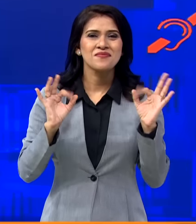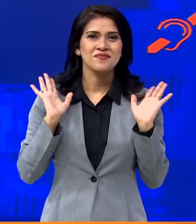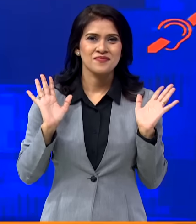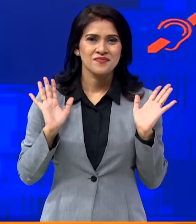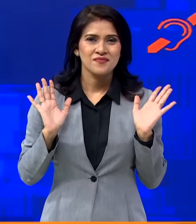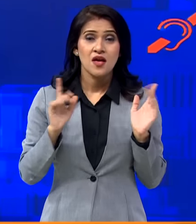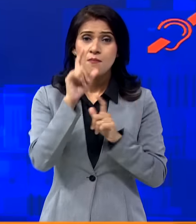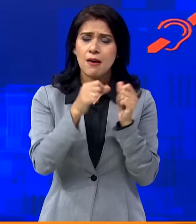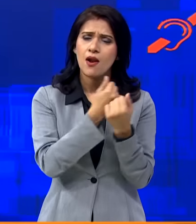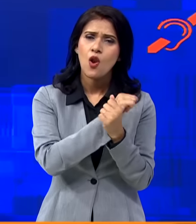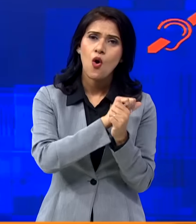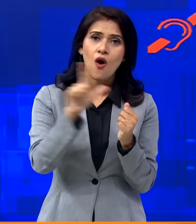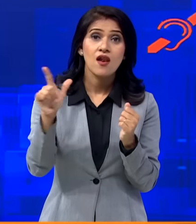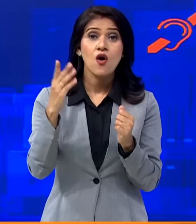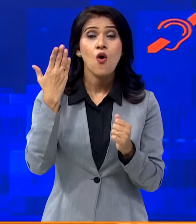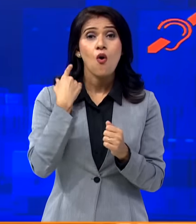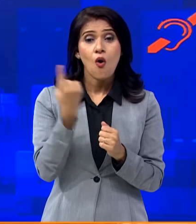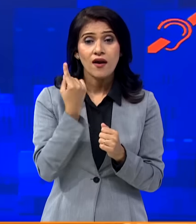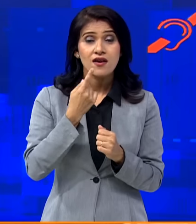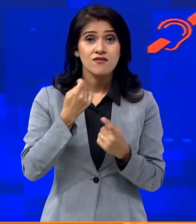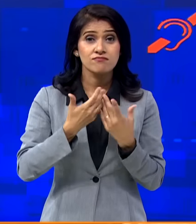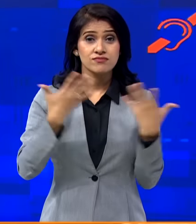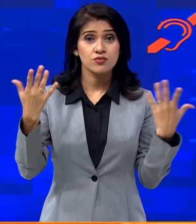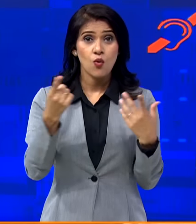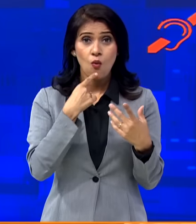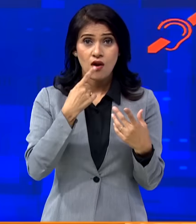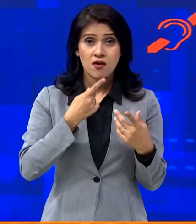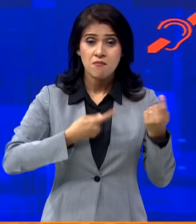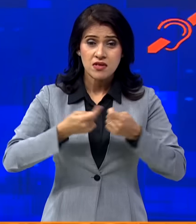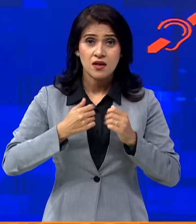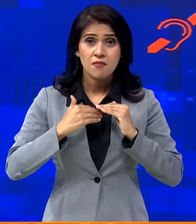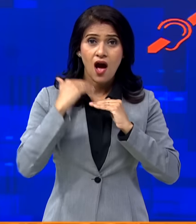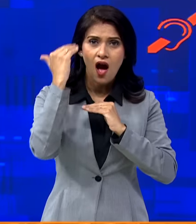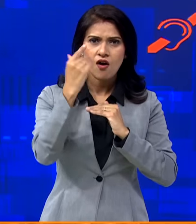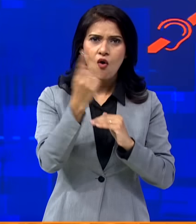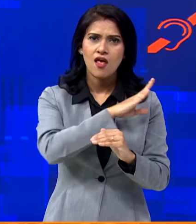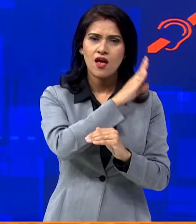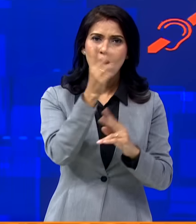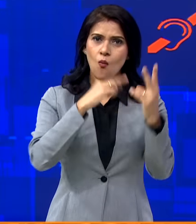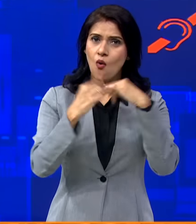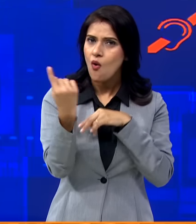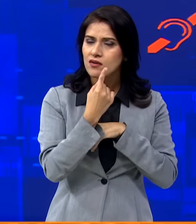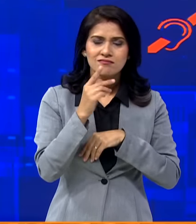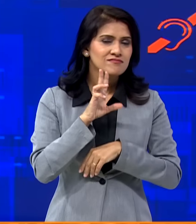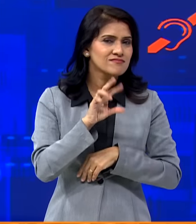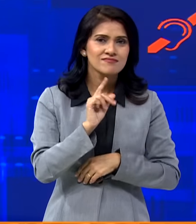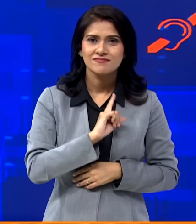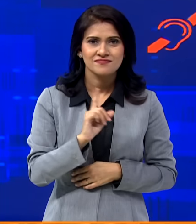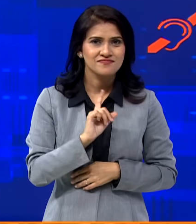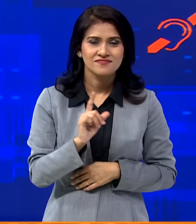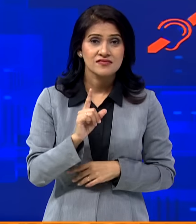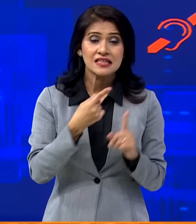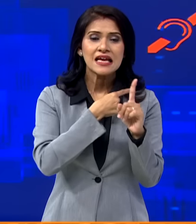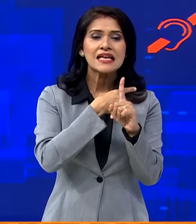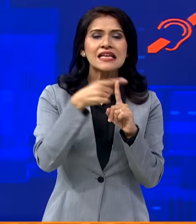लेकिन यह कहना कि वहां सिर्फ बड़े लोग थे यह गलत है यह गलत बयानी है यह प्रधानमंत्री मोदी से जो उनका विरोध